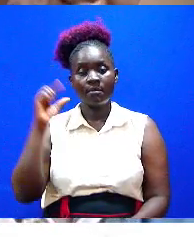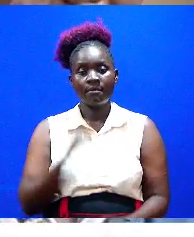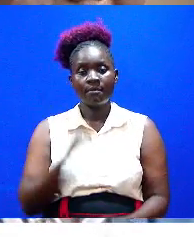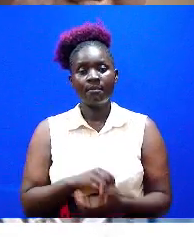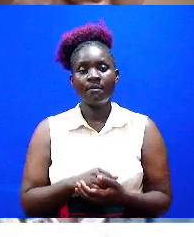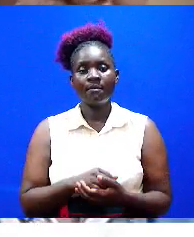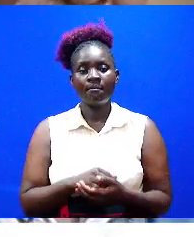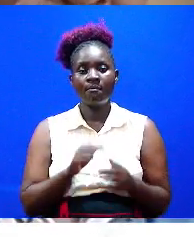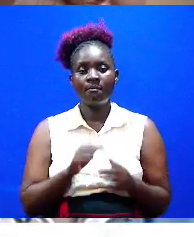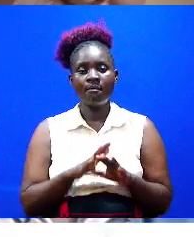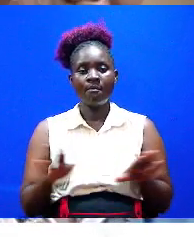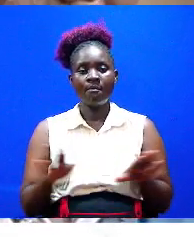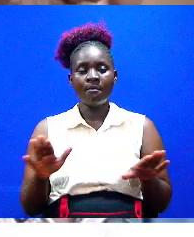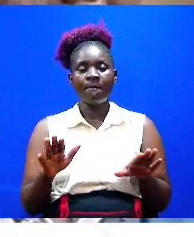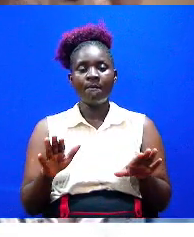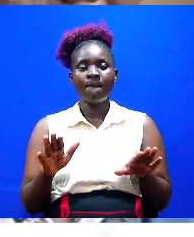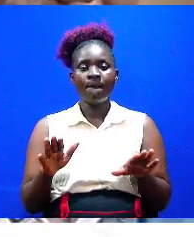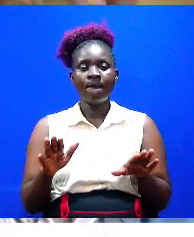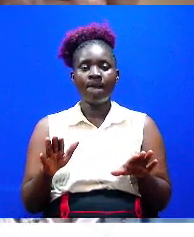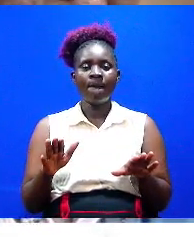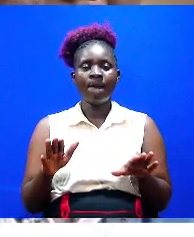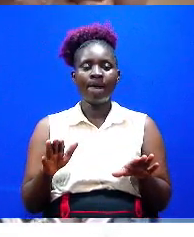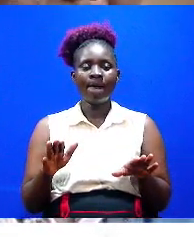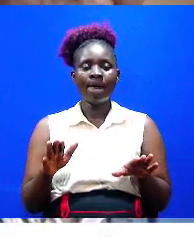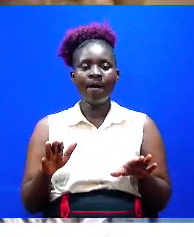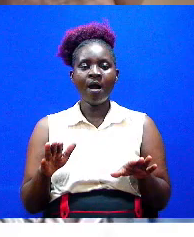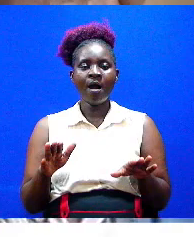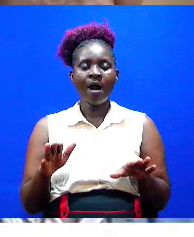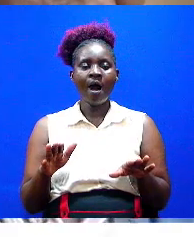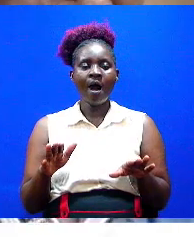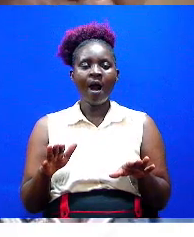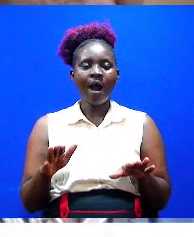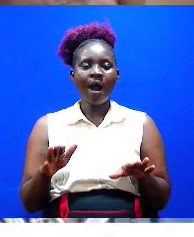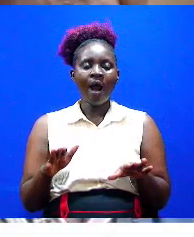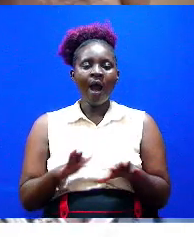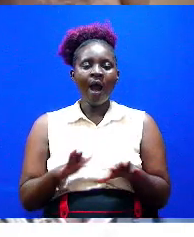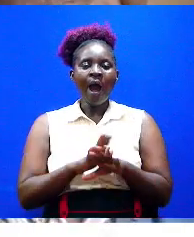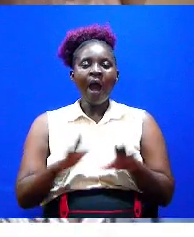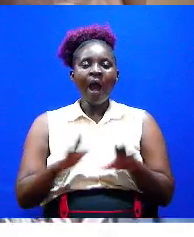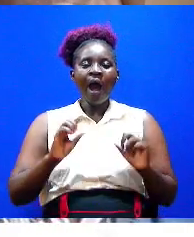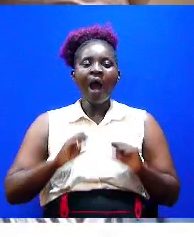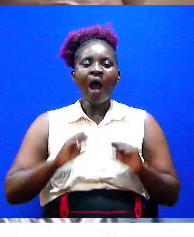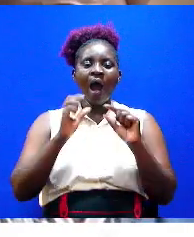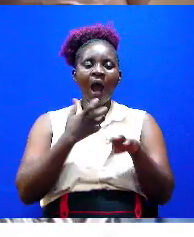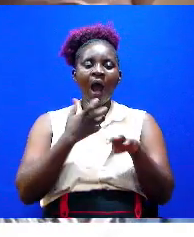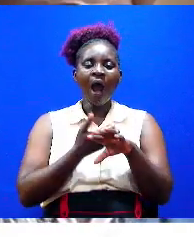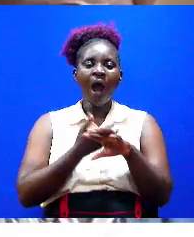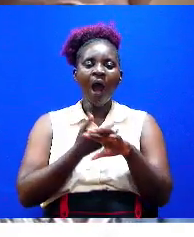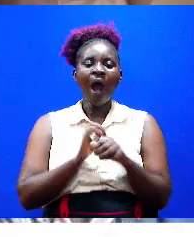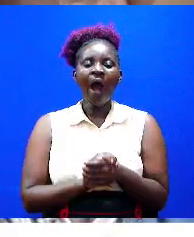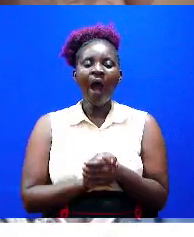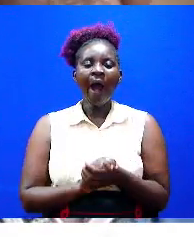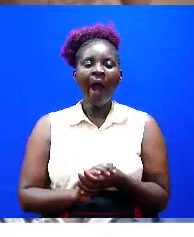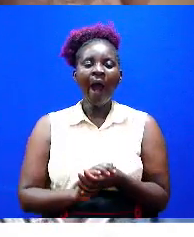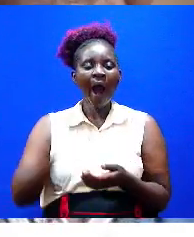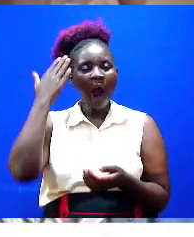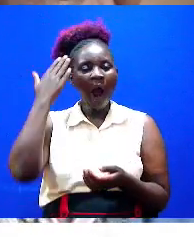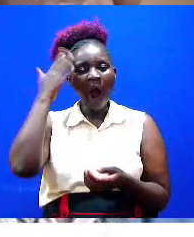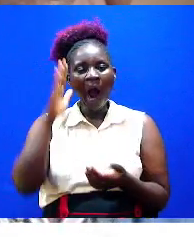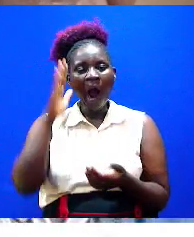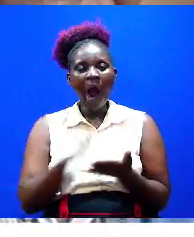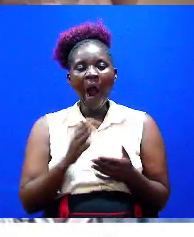mugondo. Twatando iro mubuko ya motoko iro boyo mugondo tukanywa na magenoka. Tugasinywa. Kiye kebono